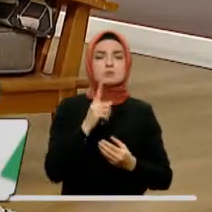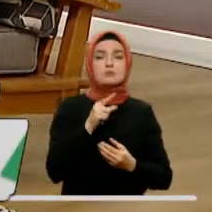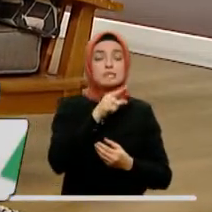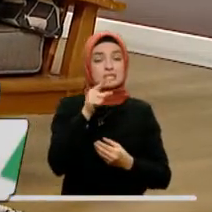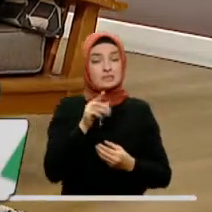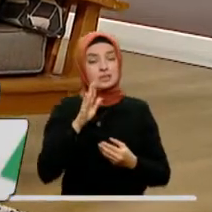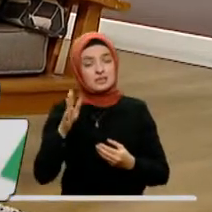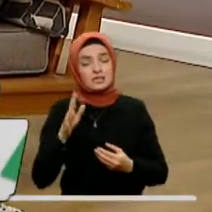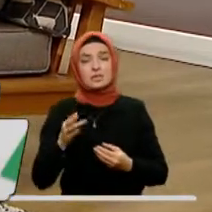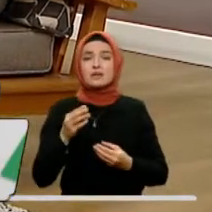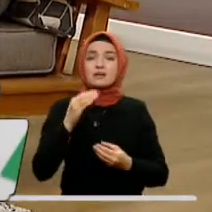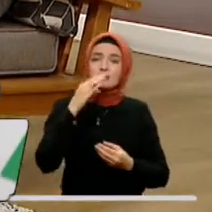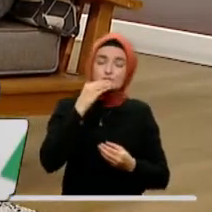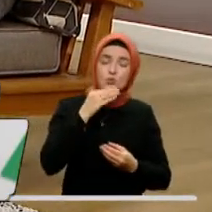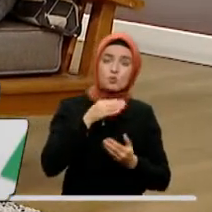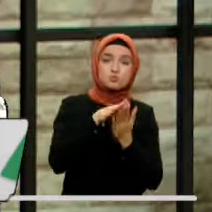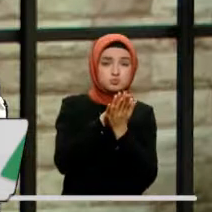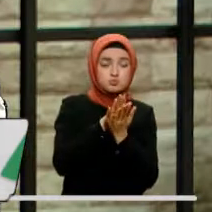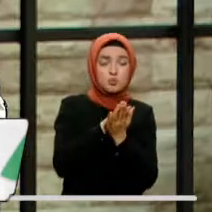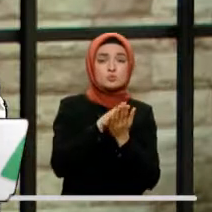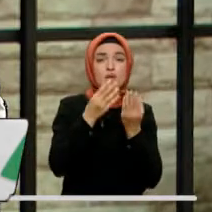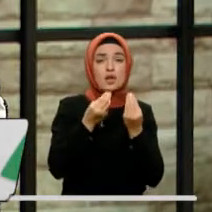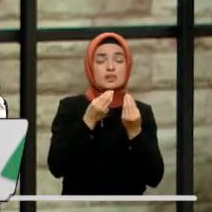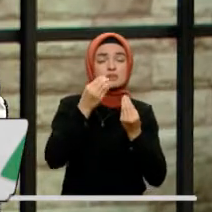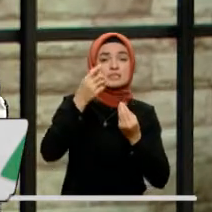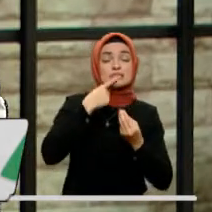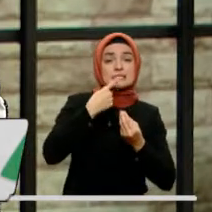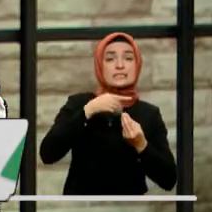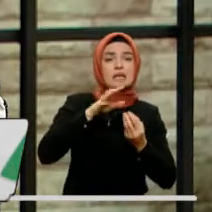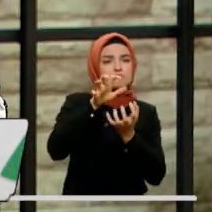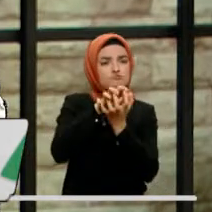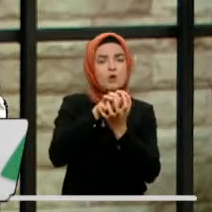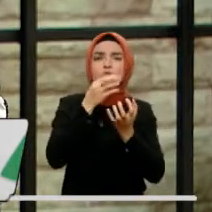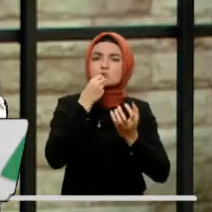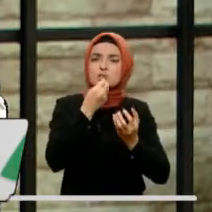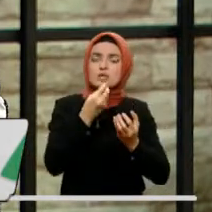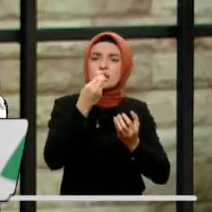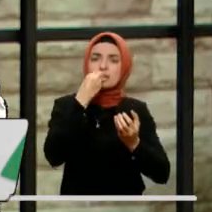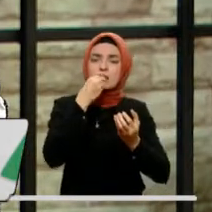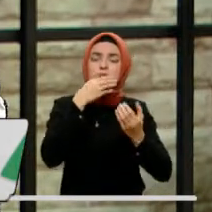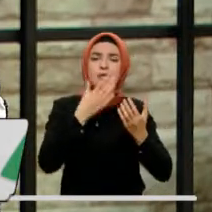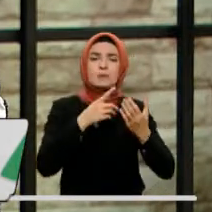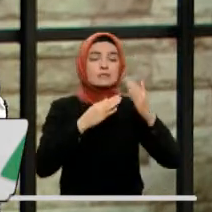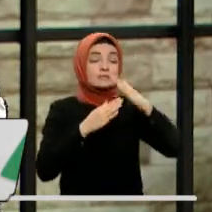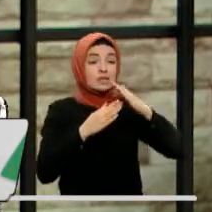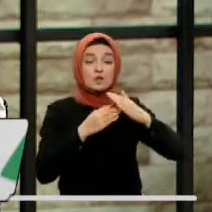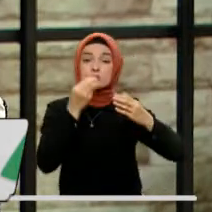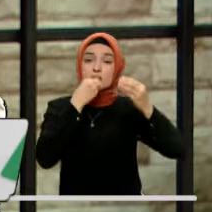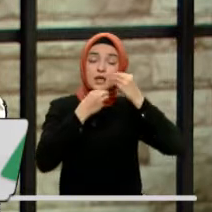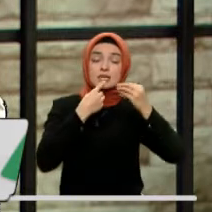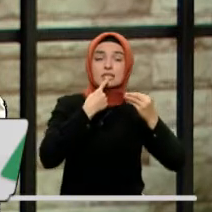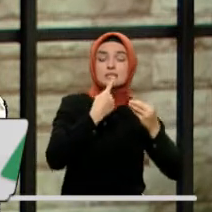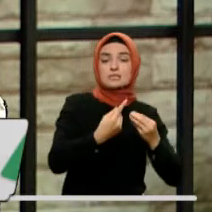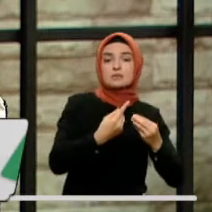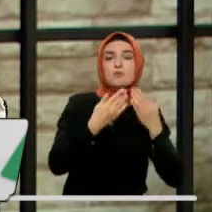poğaça al, simit al, ne bileyim işte tost al değil de. Gerekirse sandviçini ye, tamam. Hani birinci teneffüsünde al sandviçini ye, hiç yemiyorsa